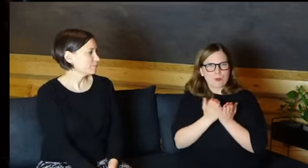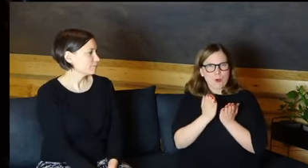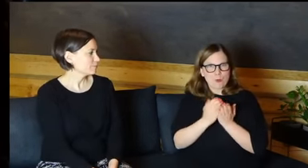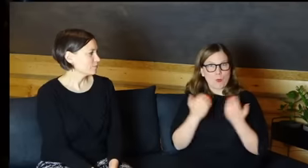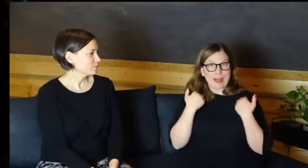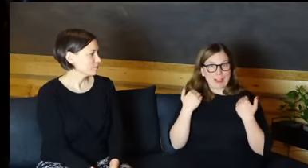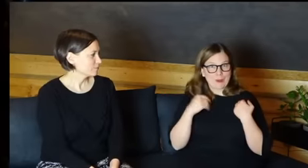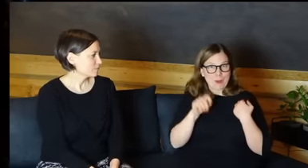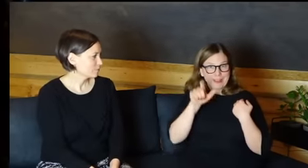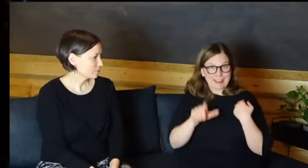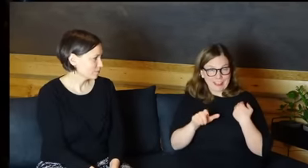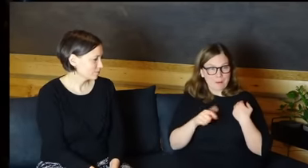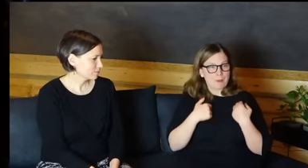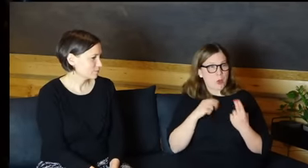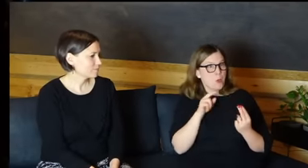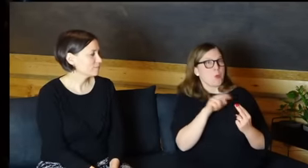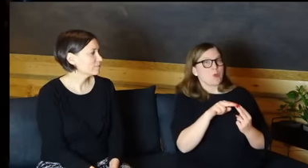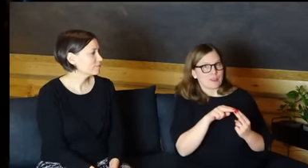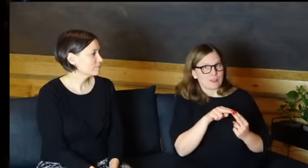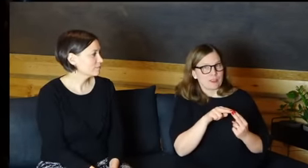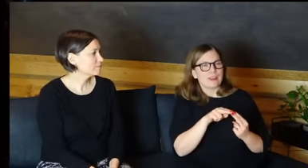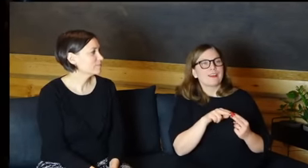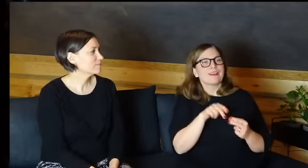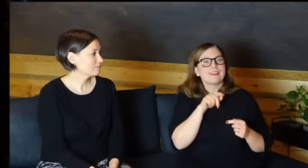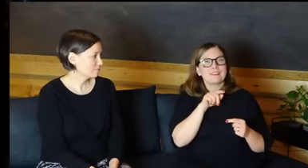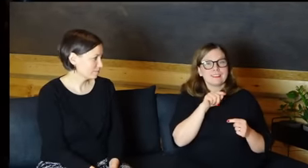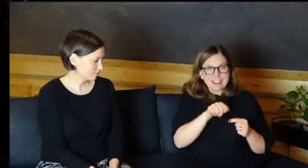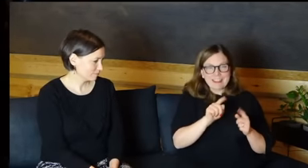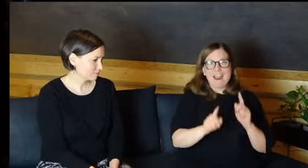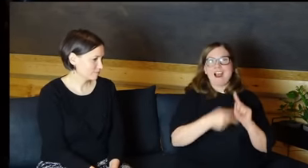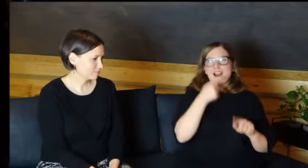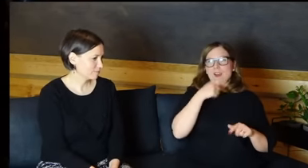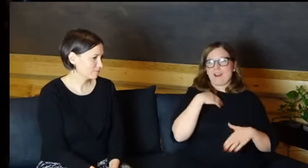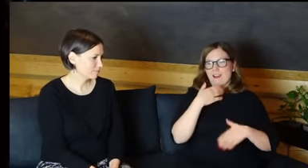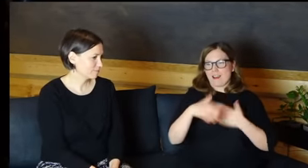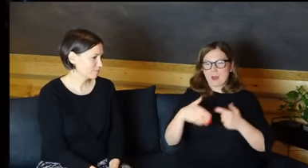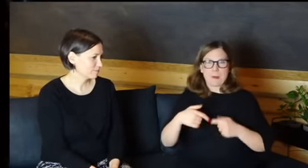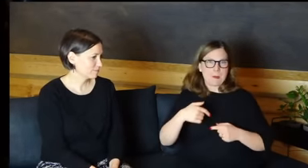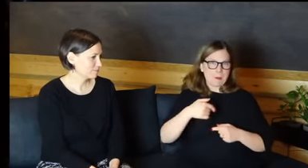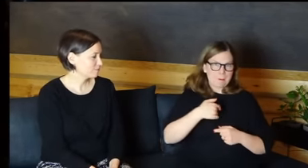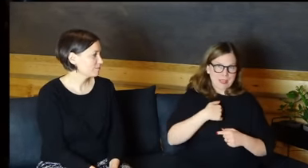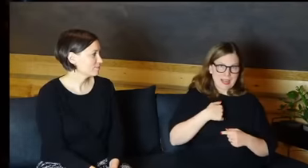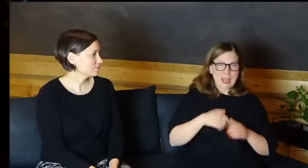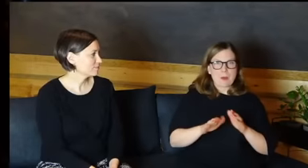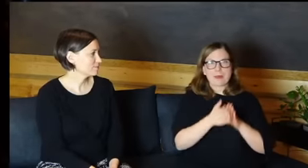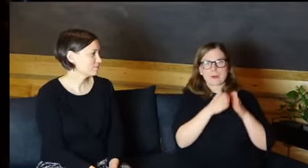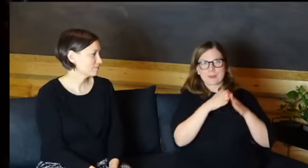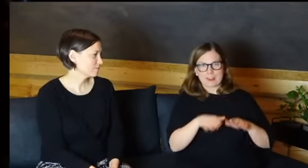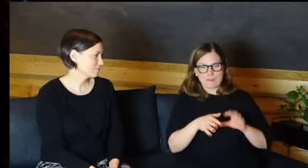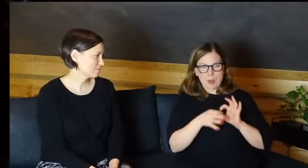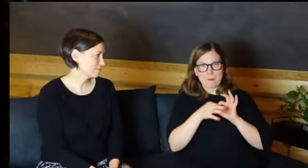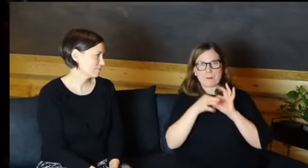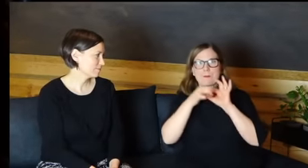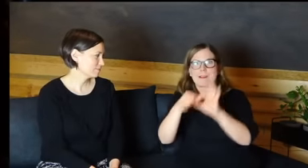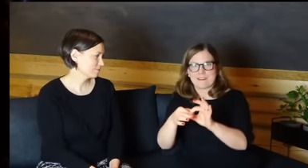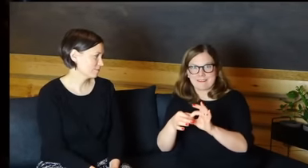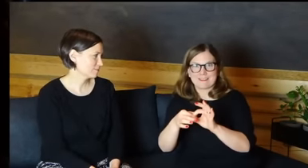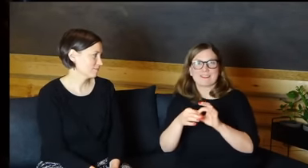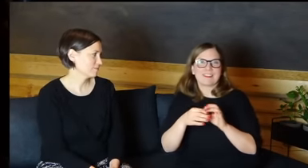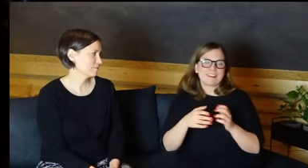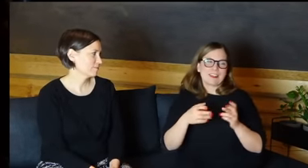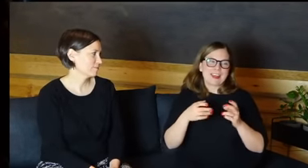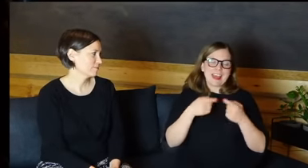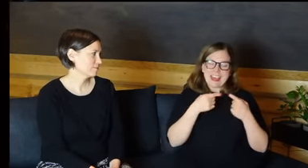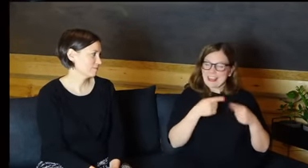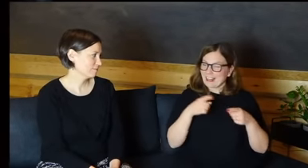lähti sitten mun perustavan tarina. Ja nyt on täällä ollut mukana jos jonkin näköisissä jutuissa ja teillekin